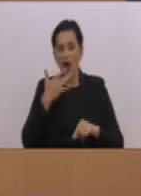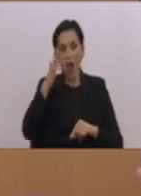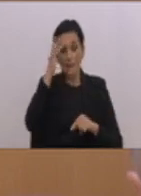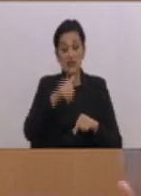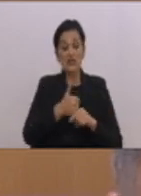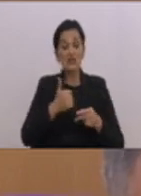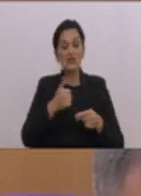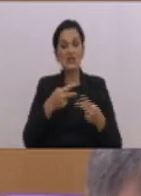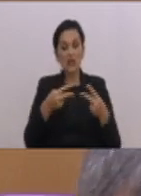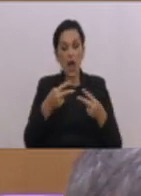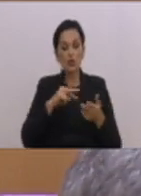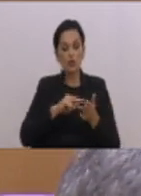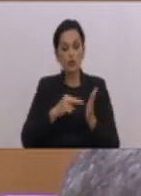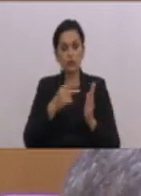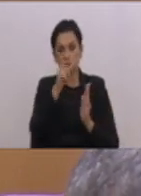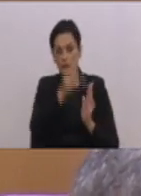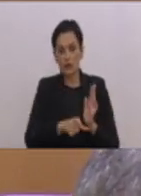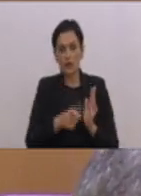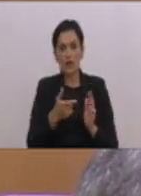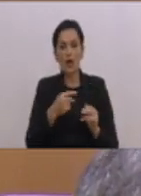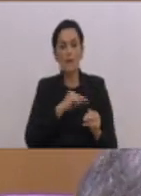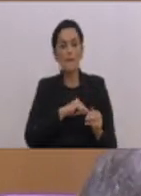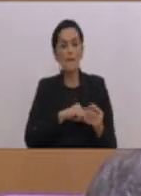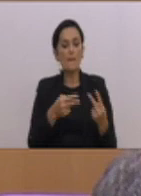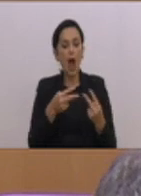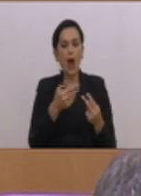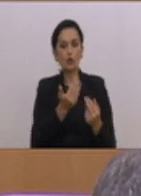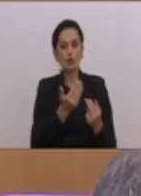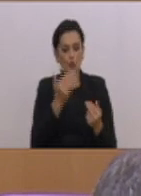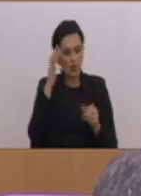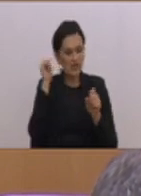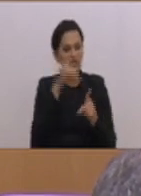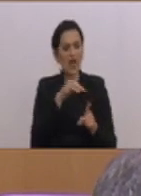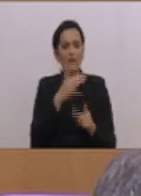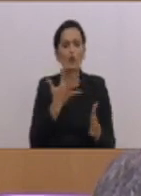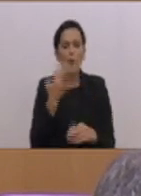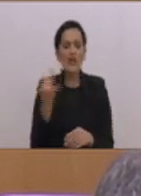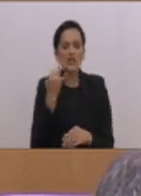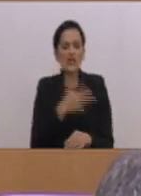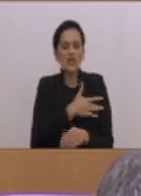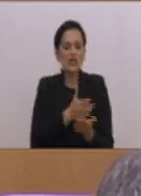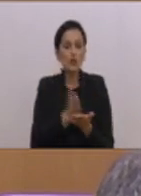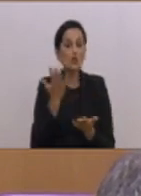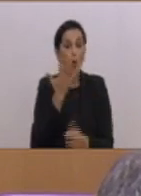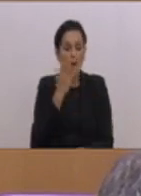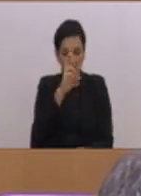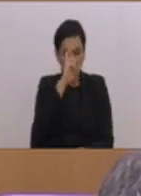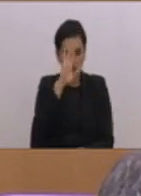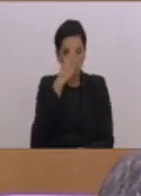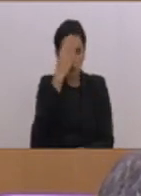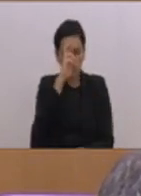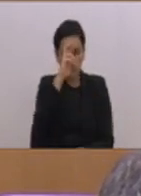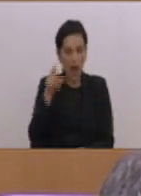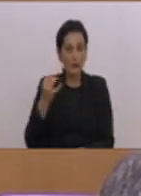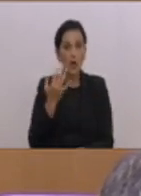პარტნიორზე თავდასხმა, ვის ინტერესს შეიძლება ემსახურებოდეს? Რომელი ერთი სახელმწიფო დამისახელეთ, რომელი მტრული სახელმწიფოს ინტერესს შეიძლება, ან